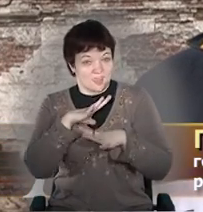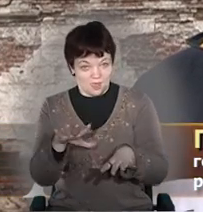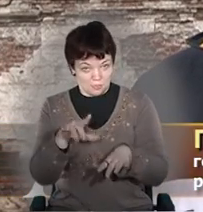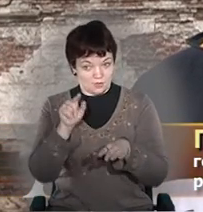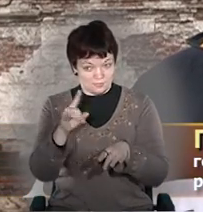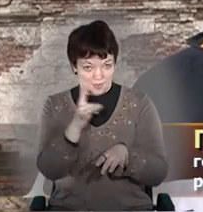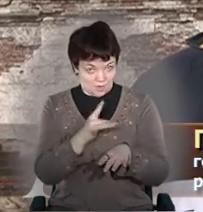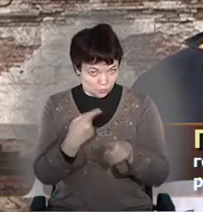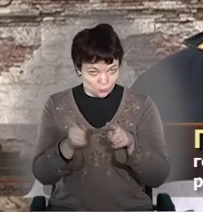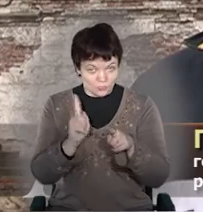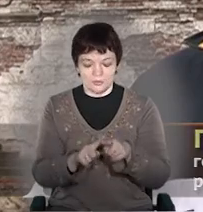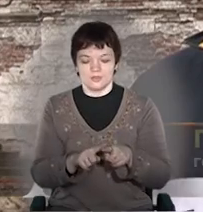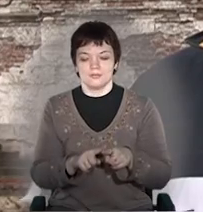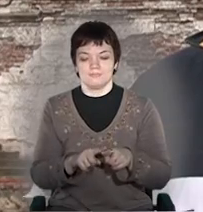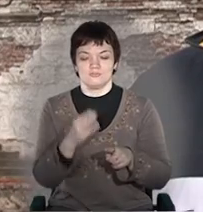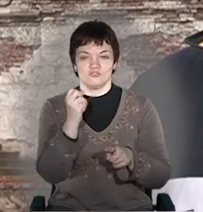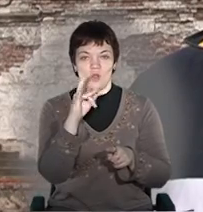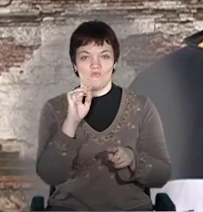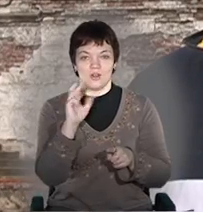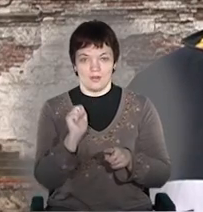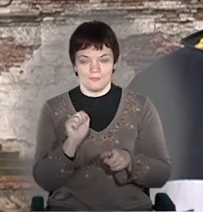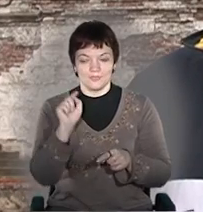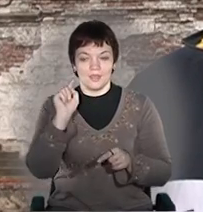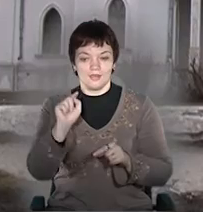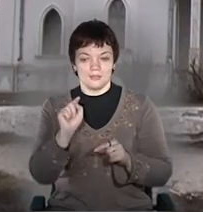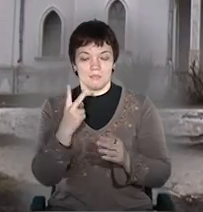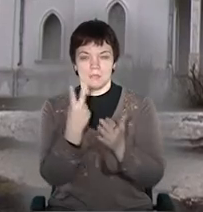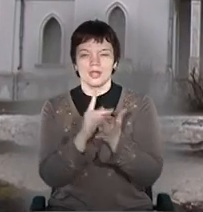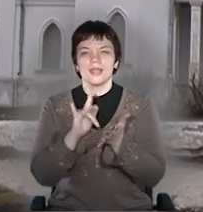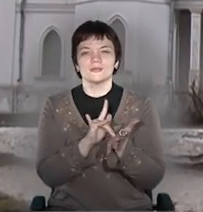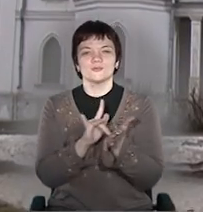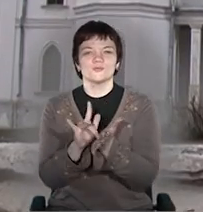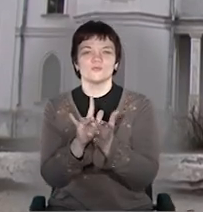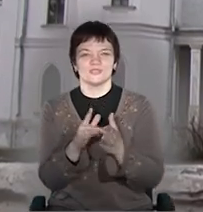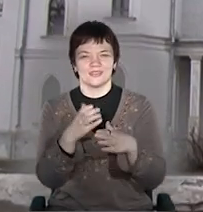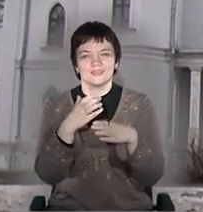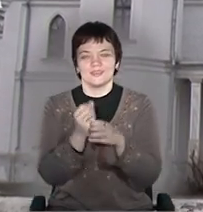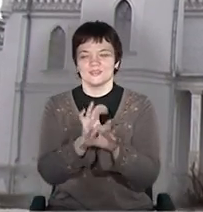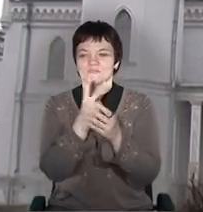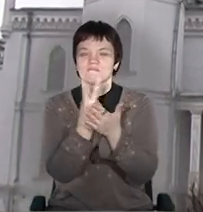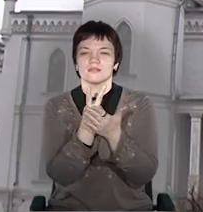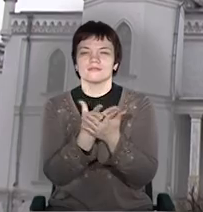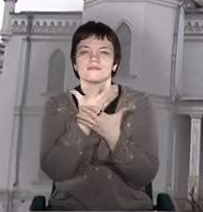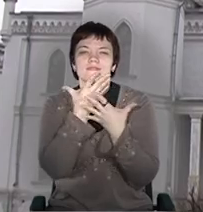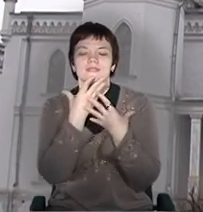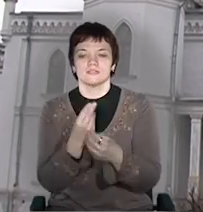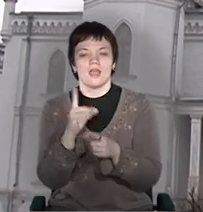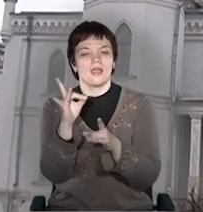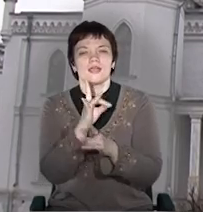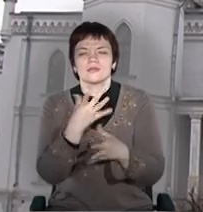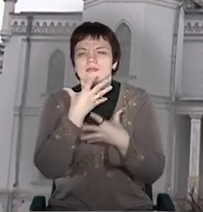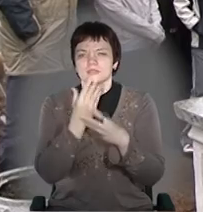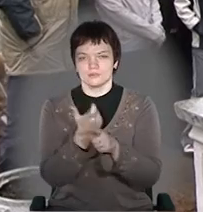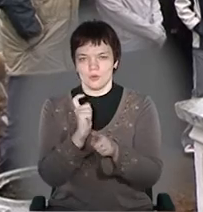заведении, санатории Шаровка, что это жемчужина не только Богодуховщины Украины, но и харьковщины